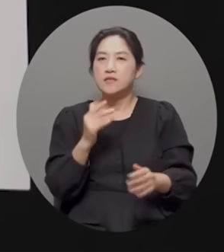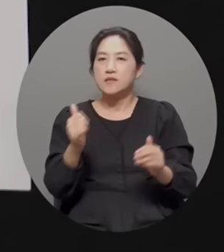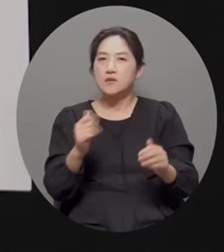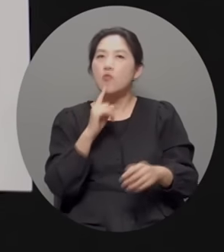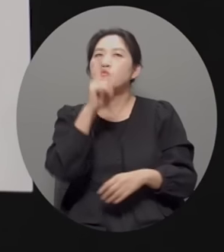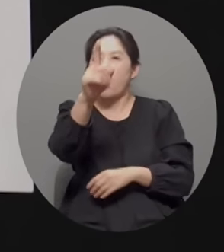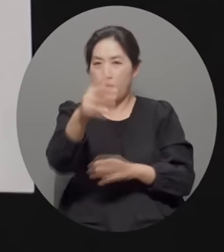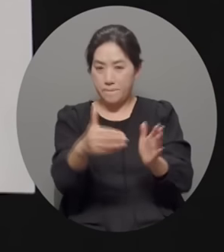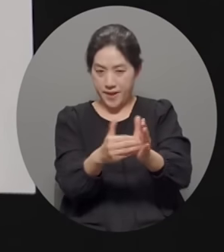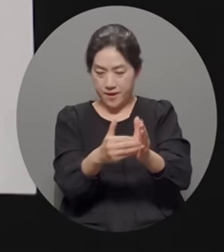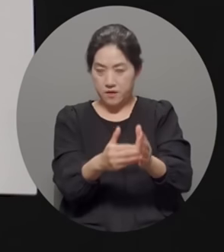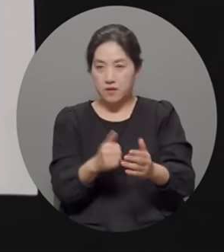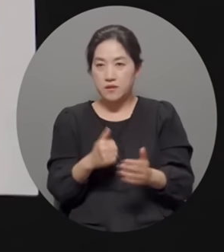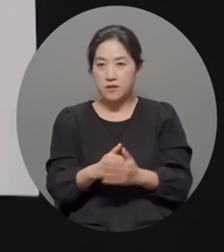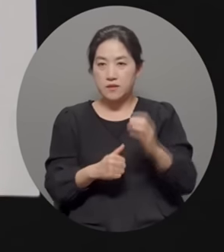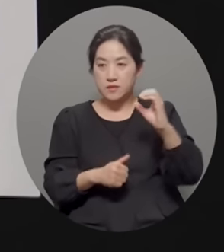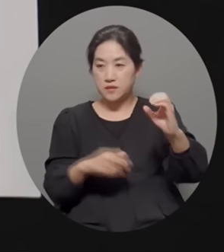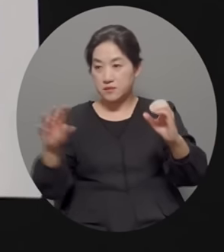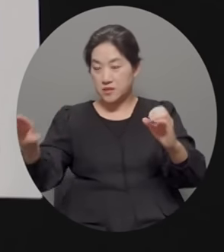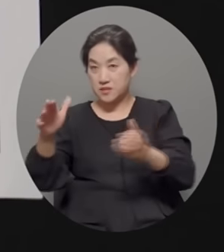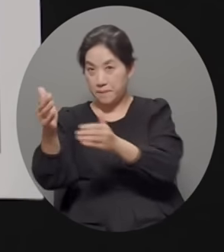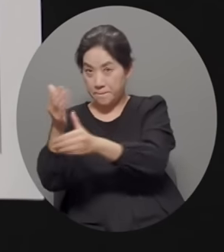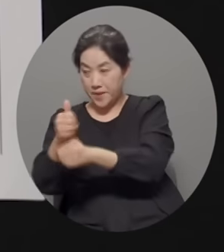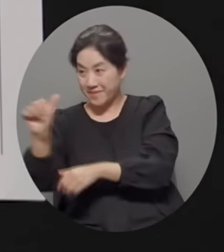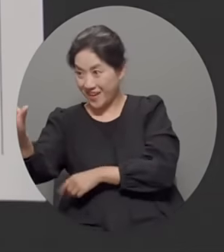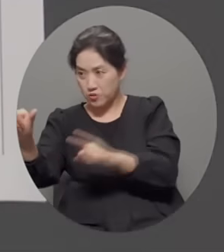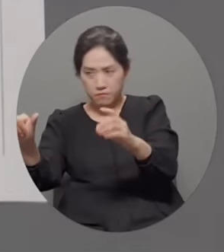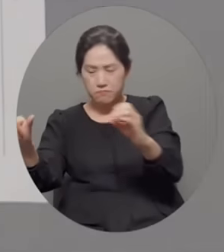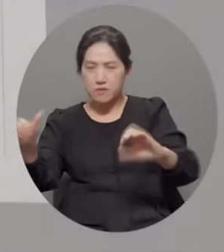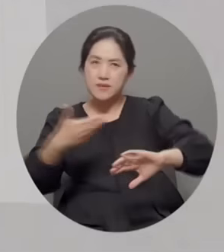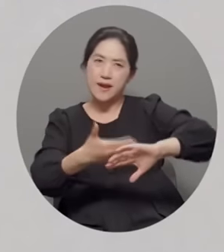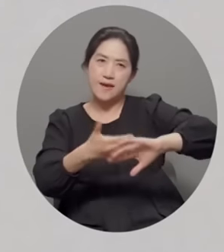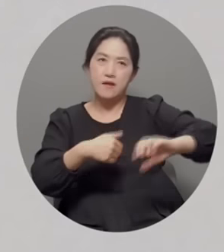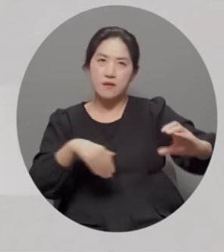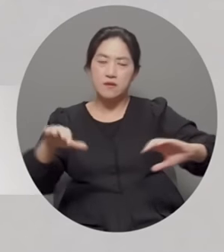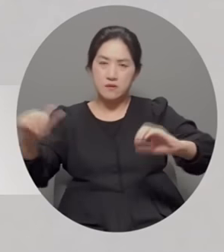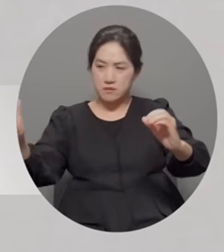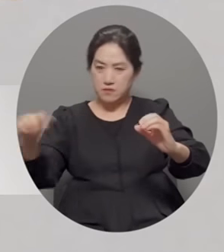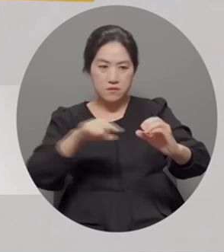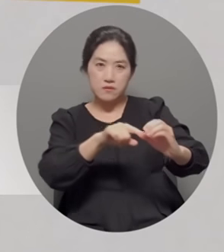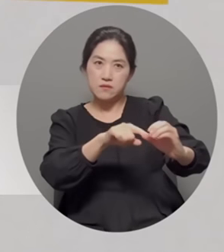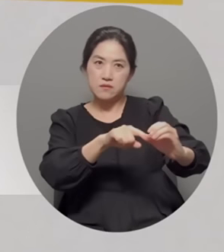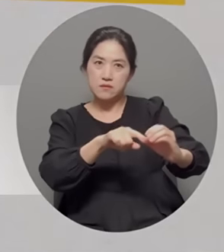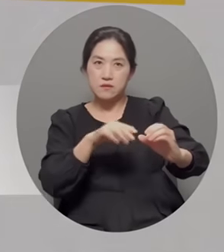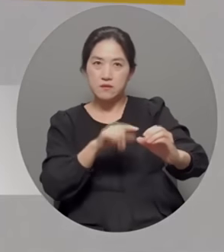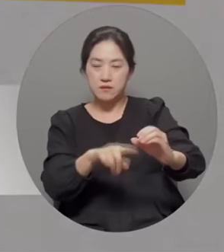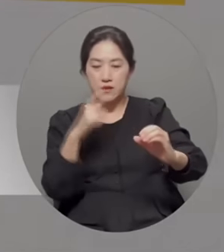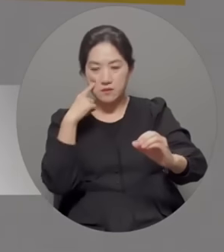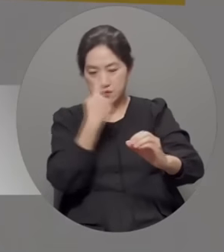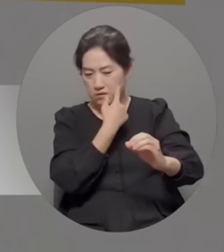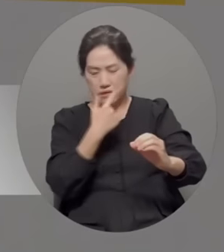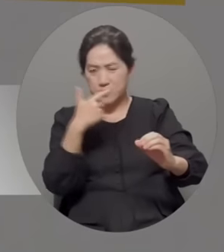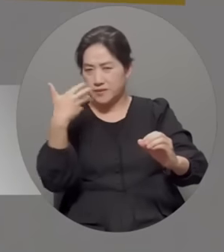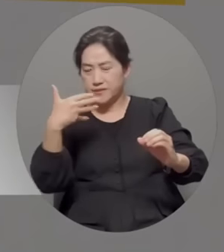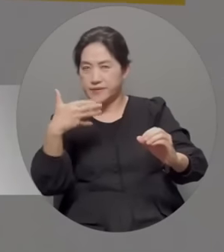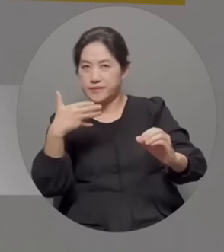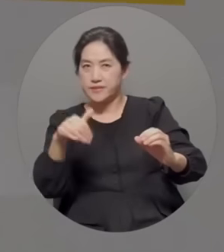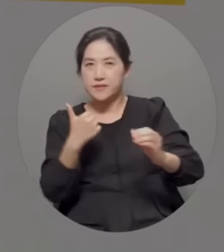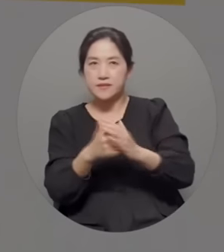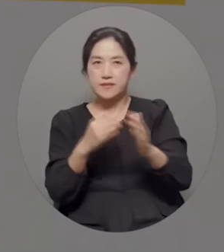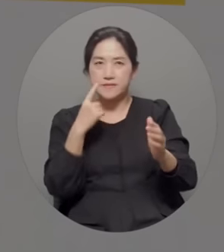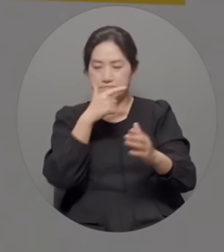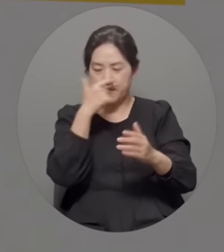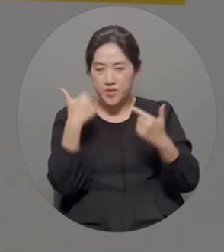이번에 발표한 피의자 5명에는 포함되지 않는 인물입니다. 경찰은 증거 불충분 등을 이유로 지난해 1월 C